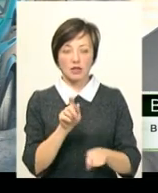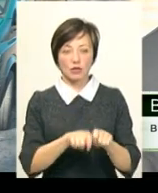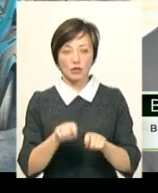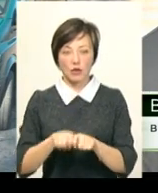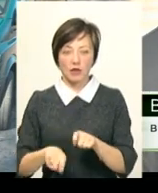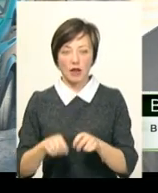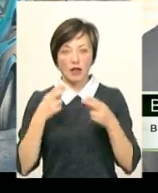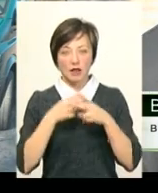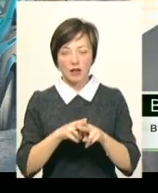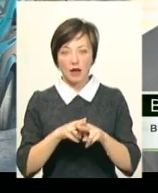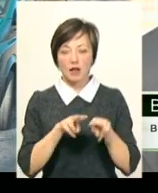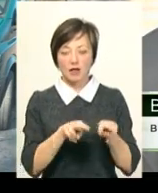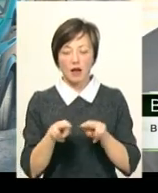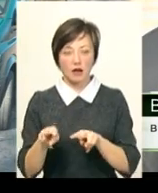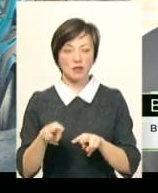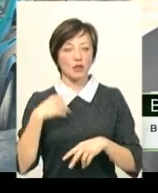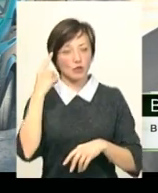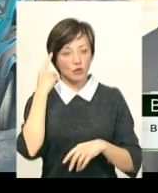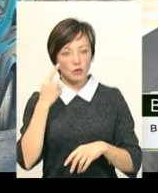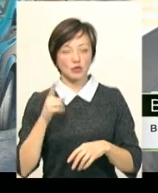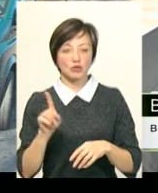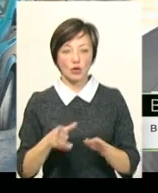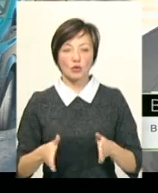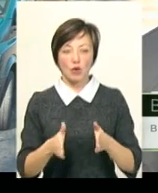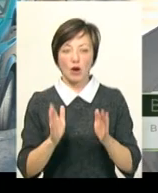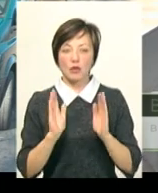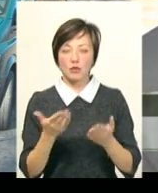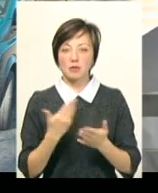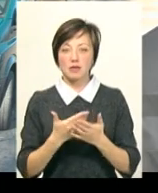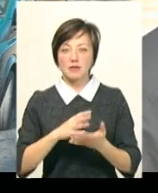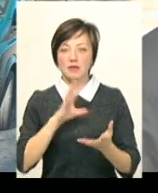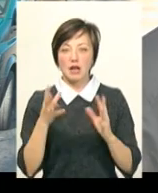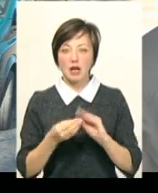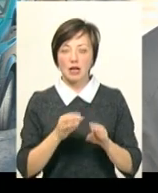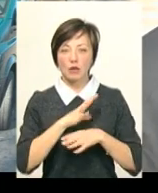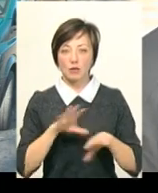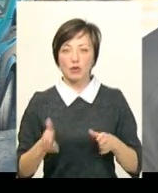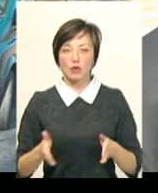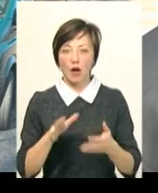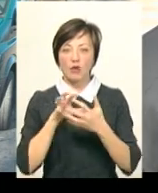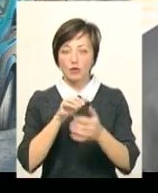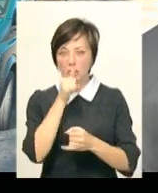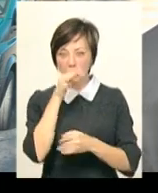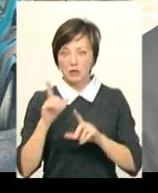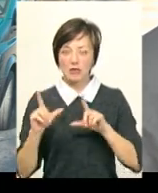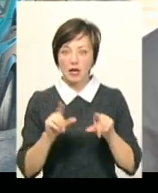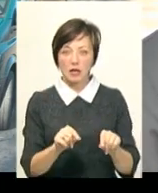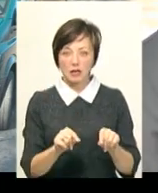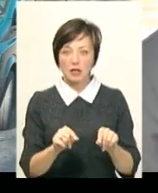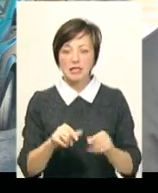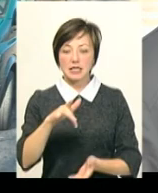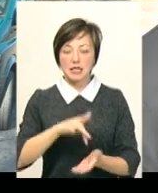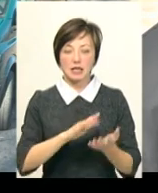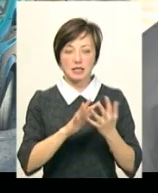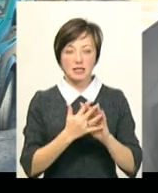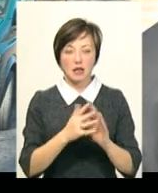технагляд здійснював, контроль. То, я думаю, що дорога буде стояти. Якщо взяти взагалі не було дороги, і автобус не міг заїхати, він з центру